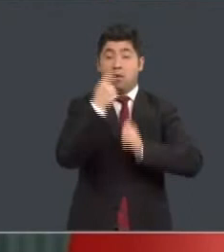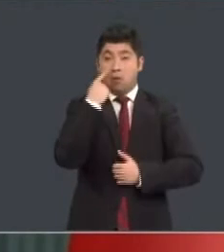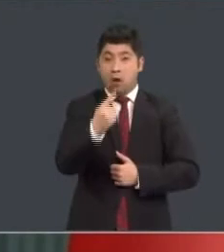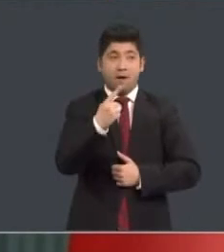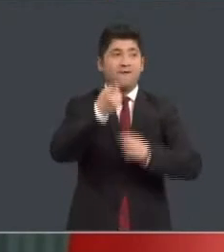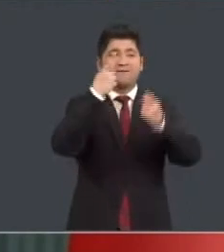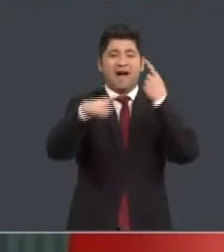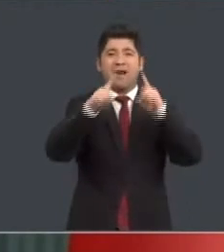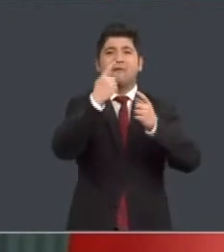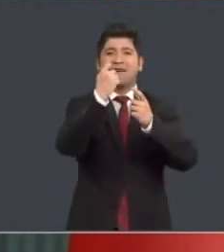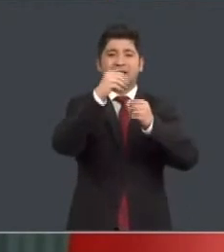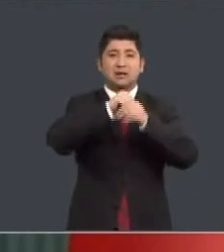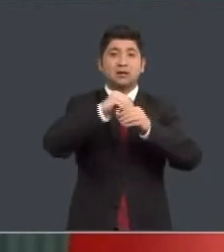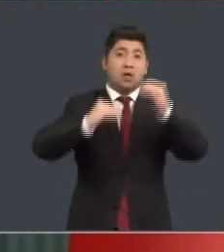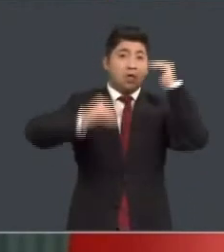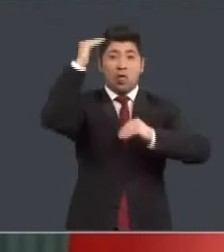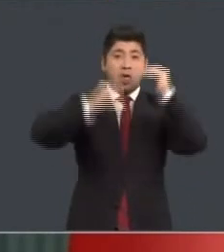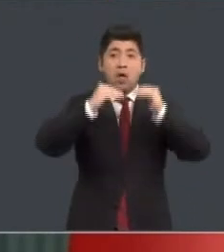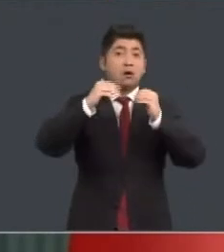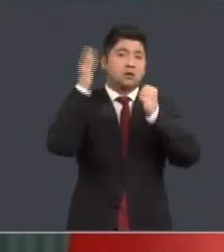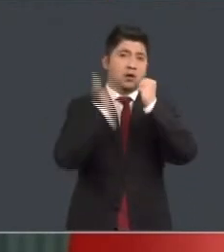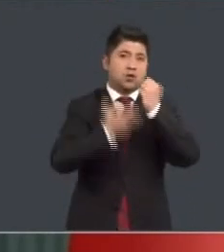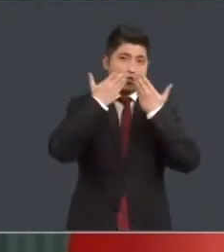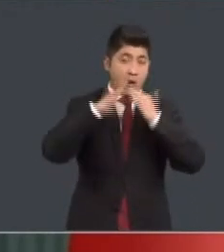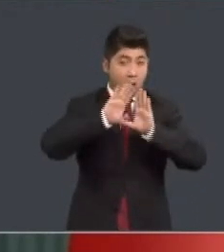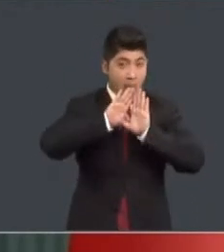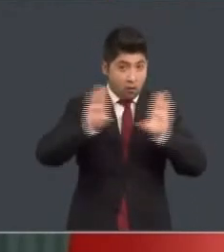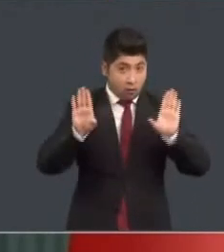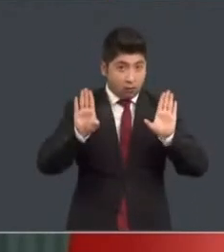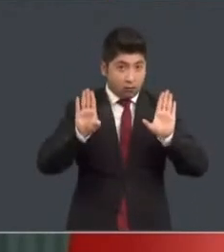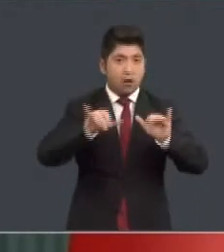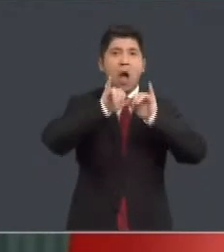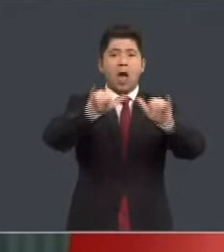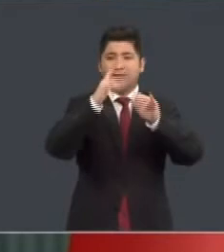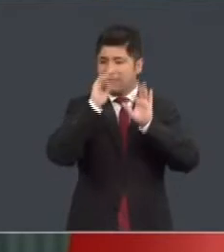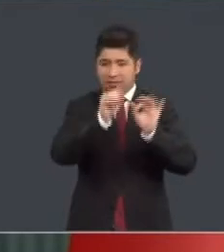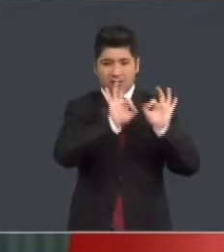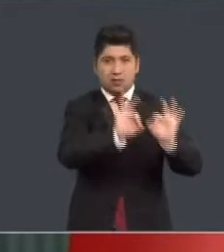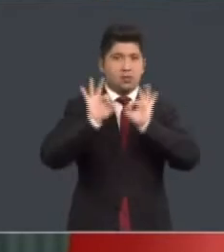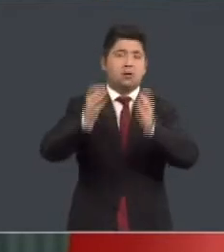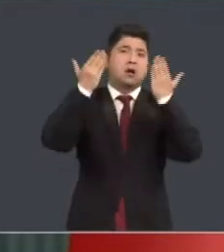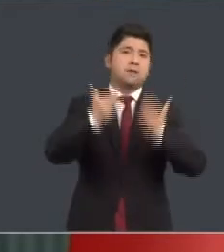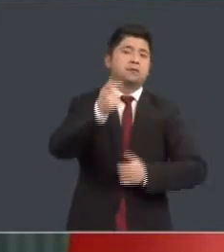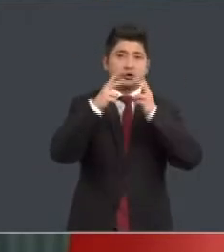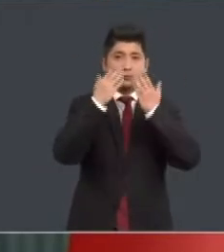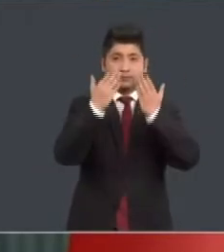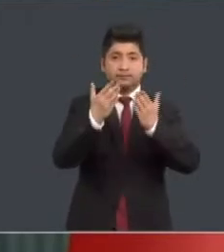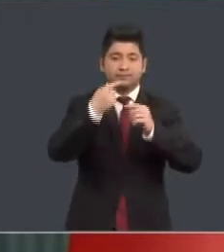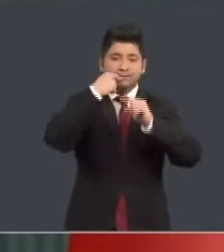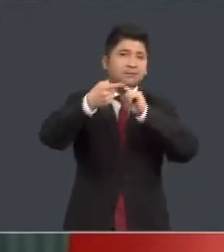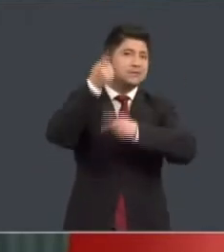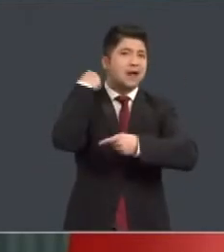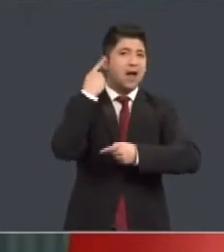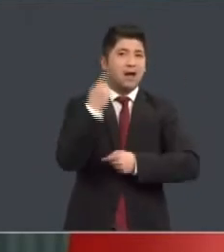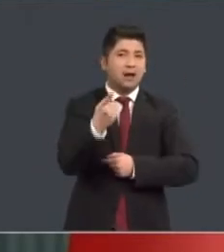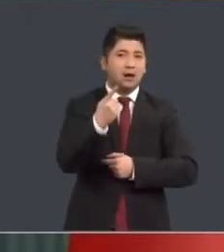farklı fiyatlandırma yapılmayacak bak aynı şekilde kabul edilecektir Esen